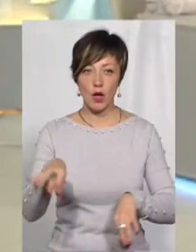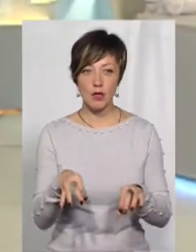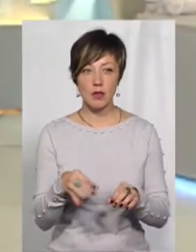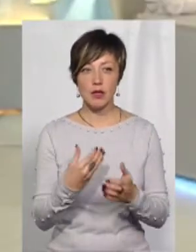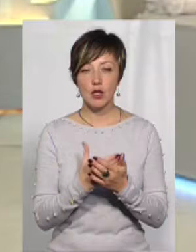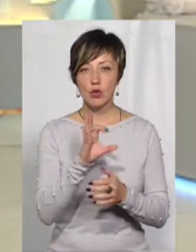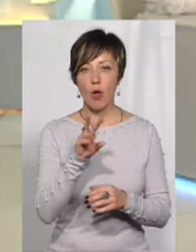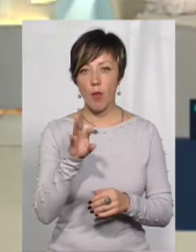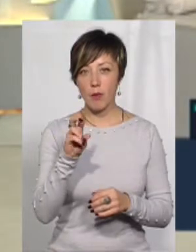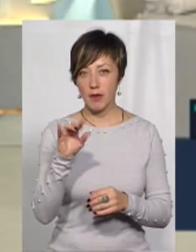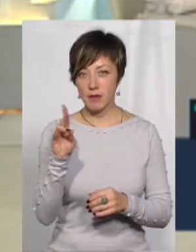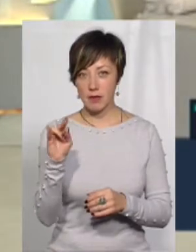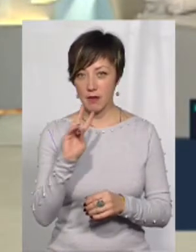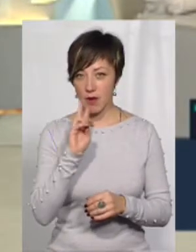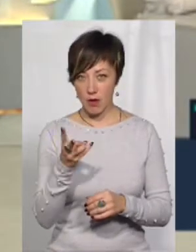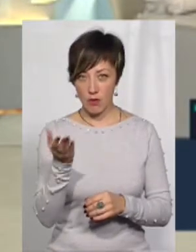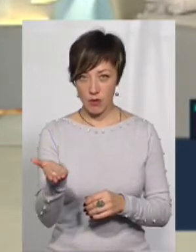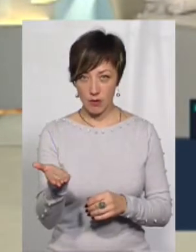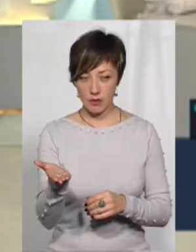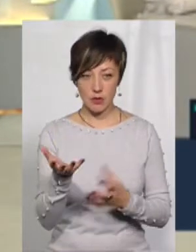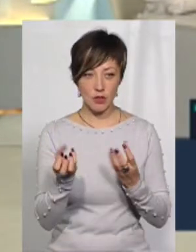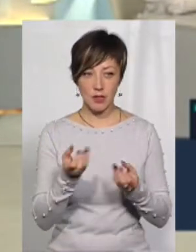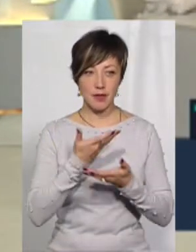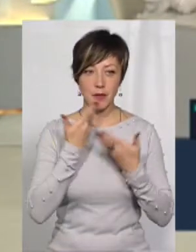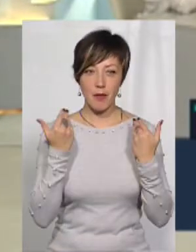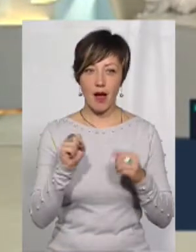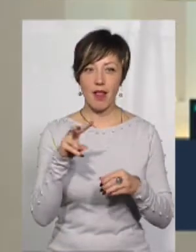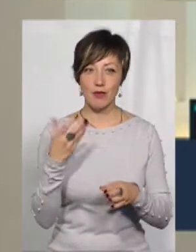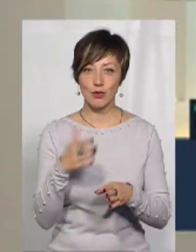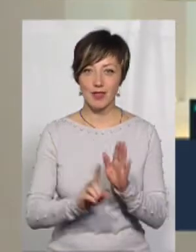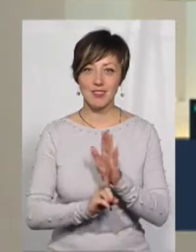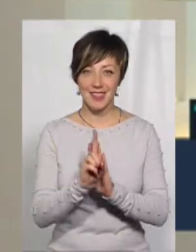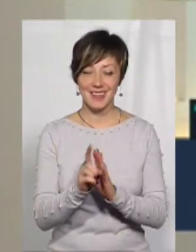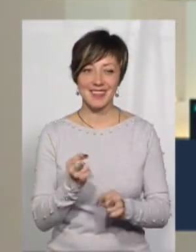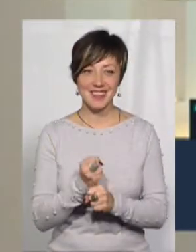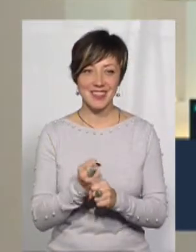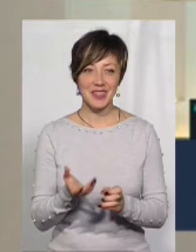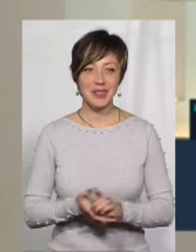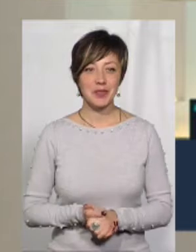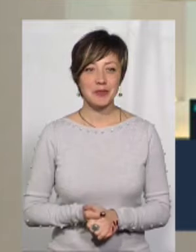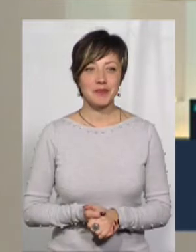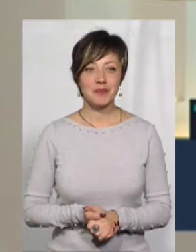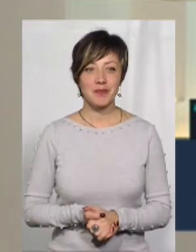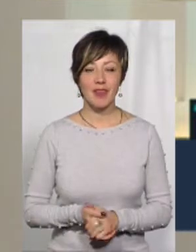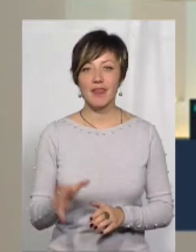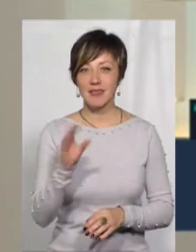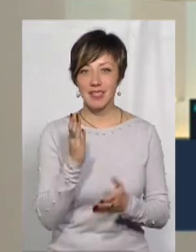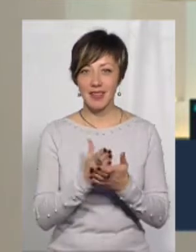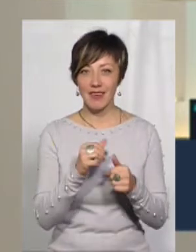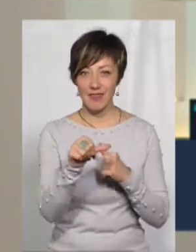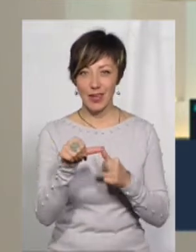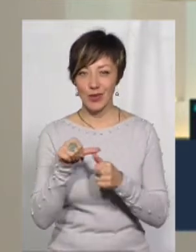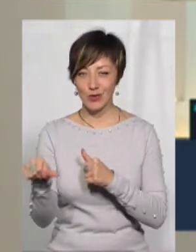По-моєму, Слобковецькій громаді 2 роки, так? Нема. Ще немає. Ще немає, але ви вже взялись. Тобто скрізь є свої